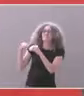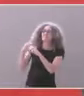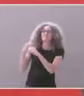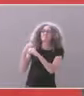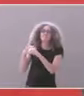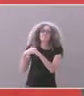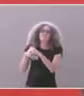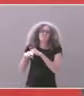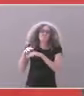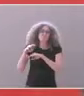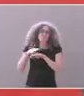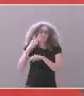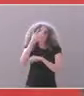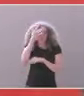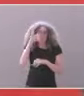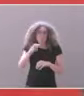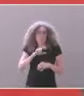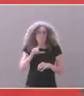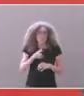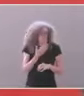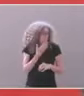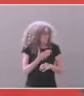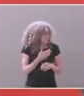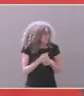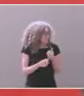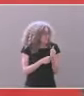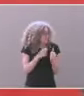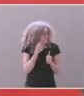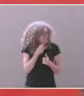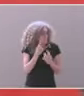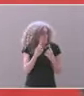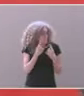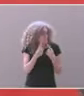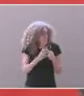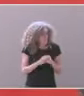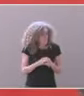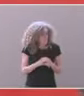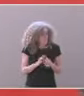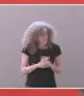Merci Madame la Vice-présidente. Est-ce qu'il y a des questions ? Bon, merci pour cette présentation.